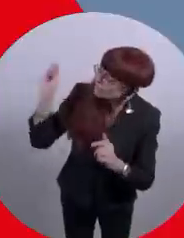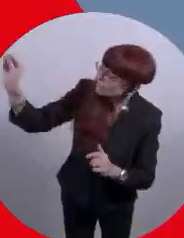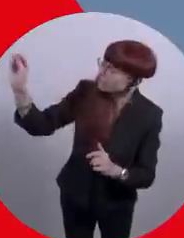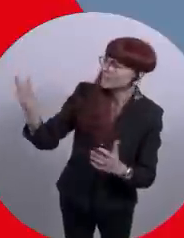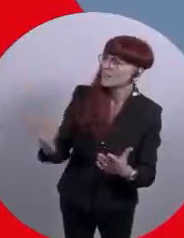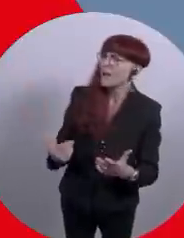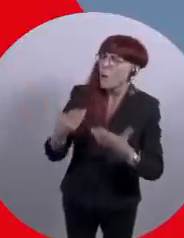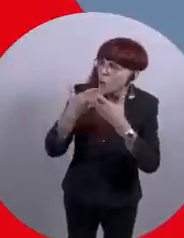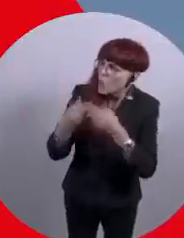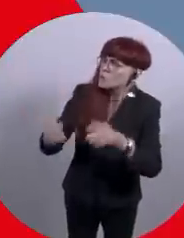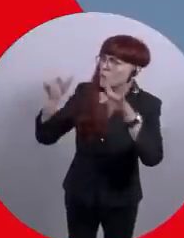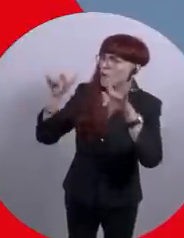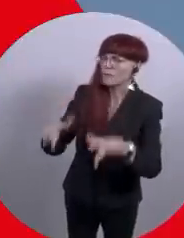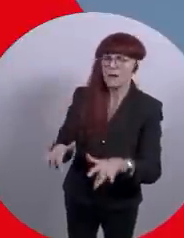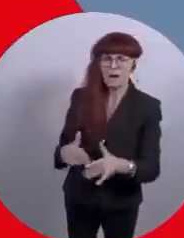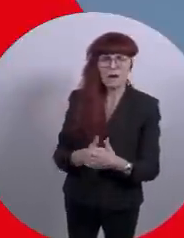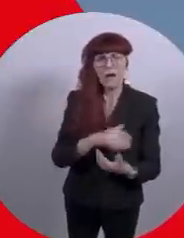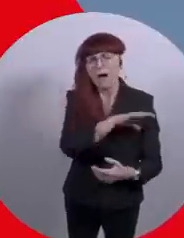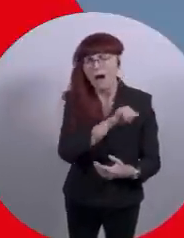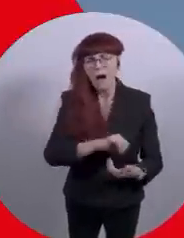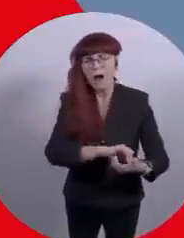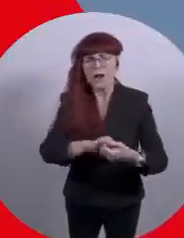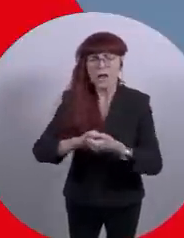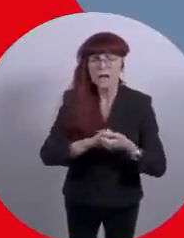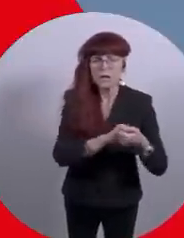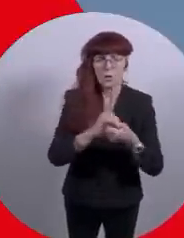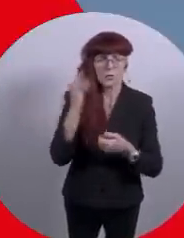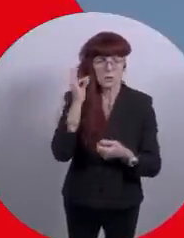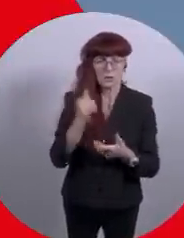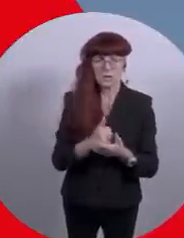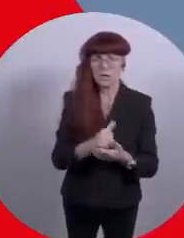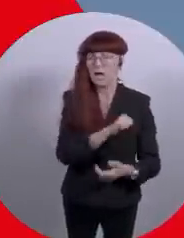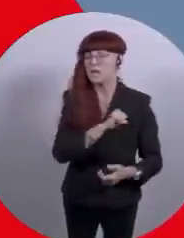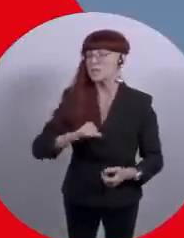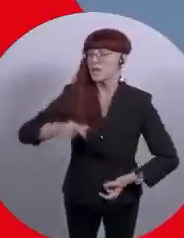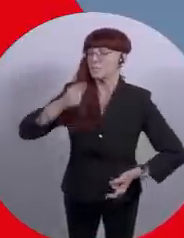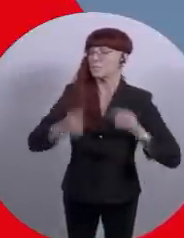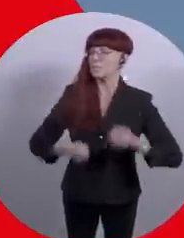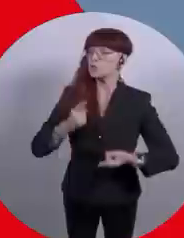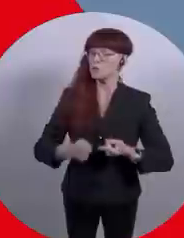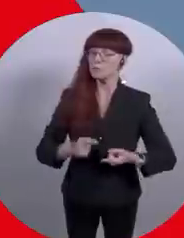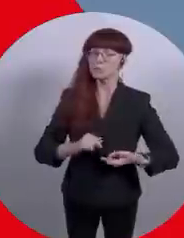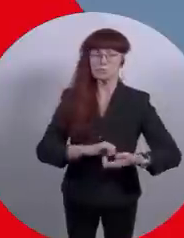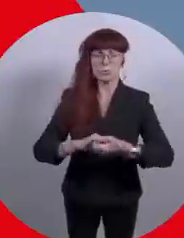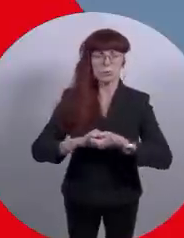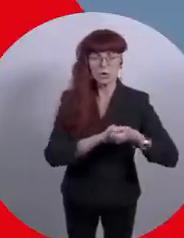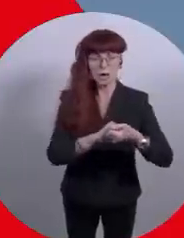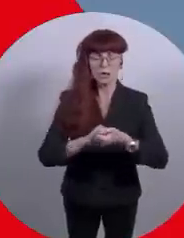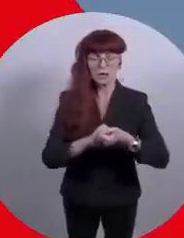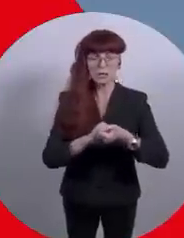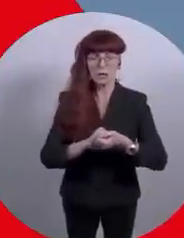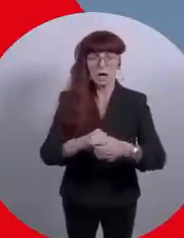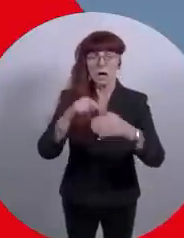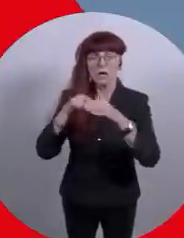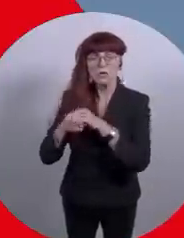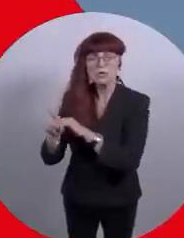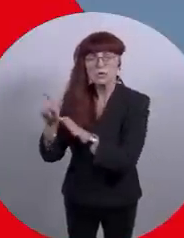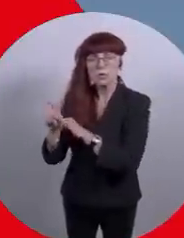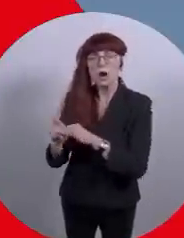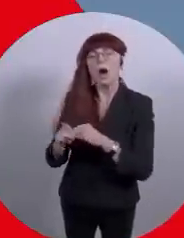Frauen und zwar von allen Genossinnen und Genossen Selbstbestimmung und Solidarität vom Zugang zum